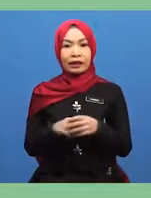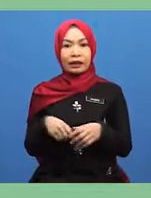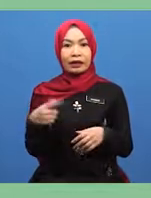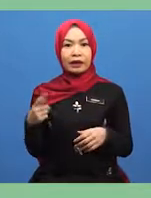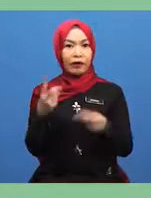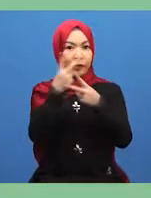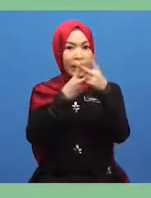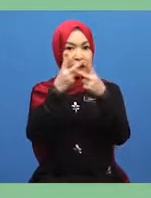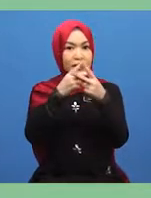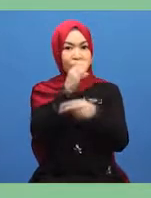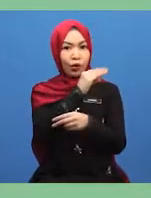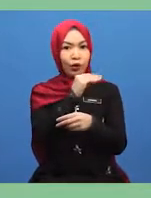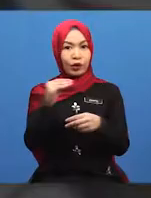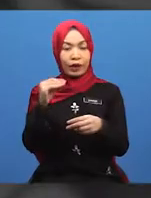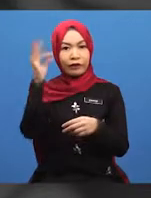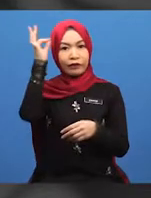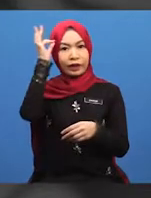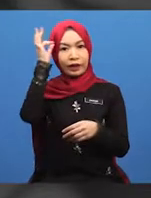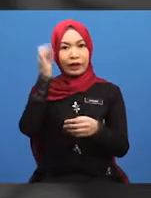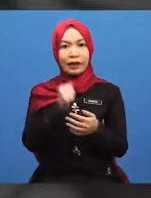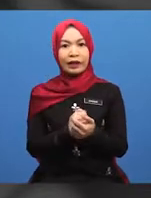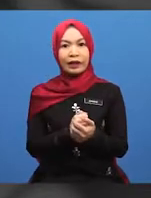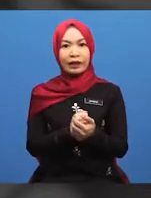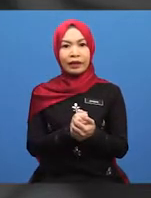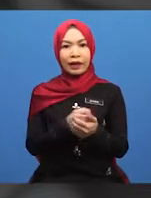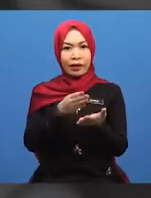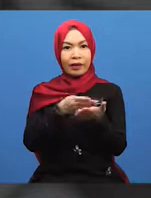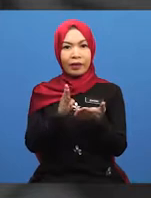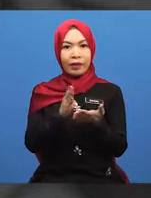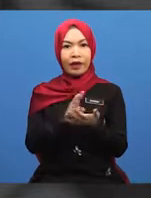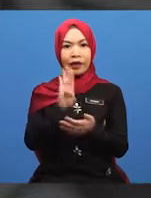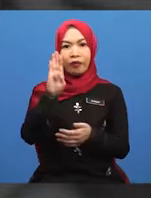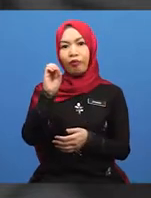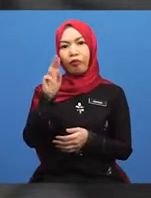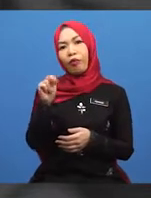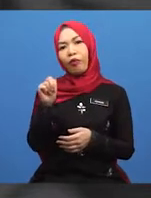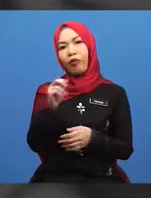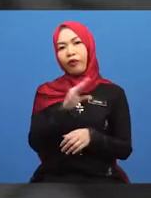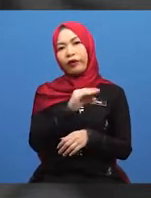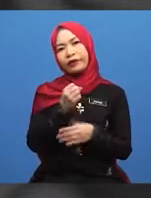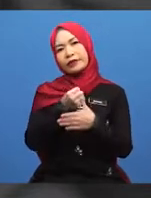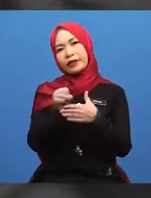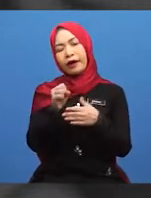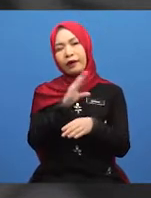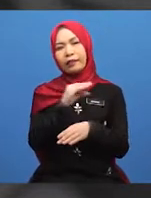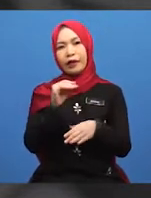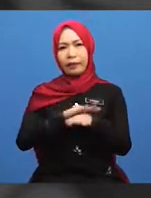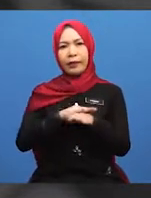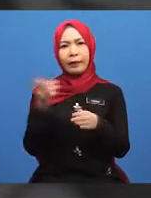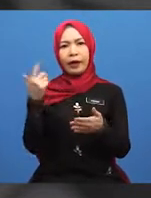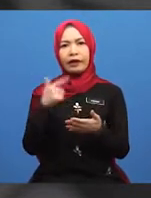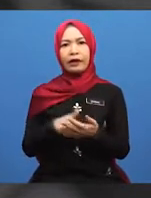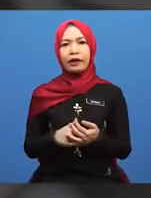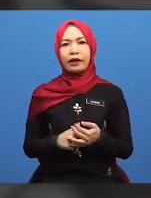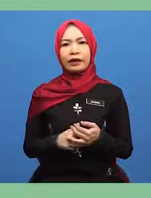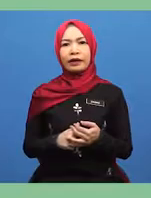ingin membuat spekulasi di Malaysia. Maka, marilah kita lihat bagaimana kelop penawaran mata wang asing